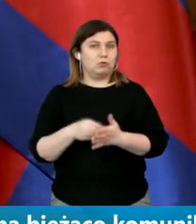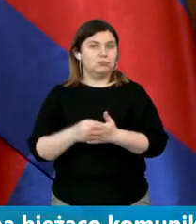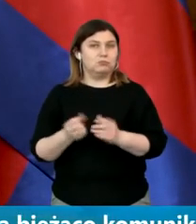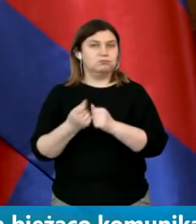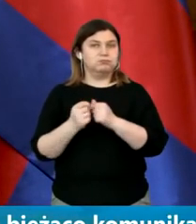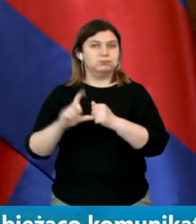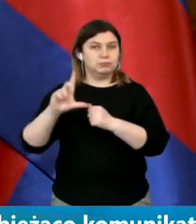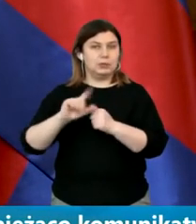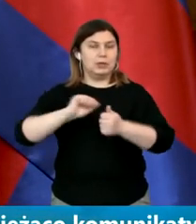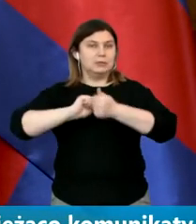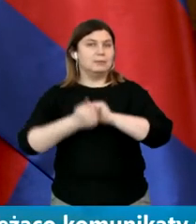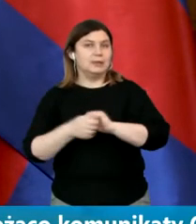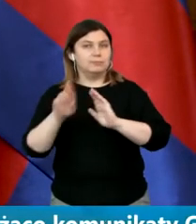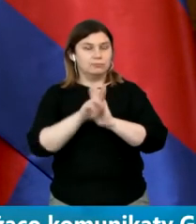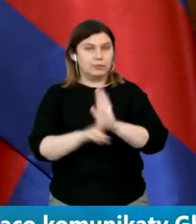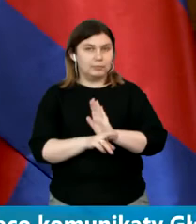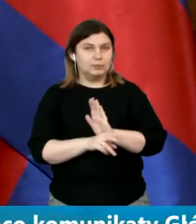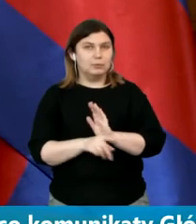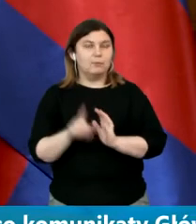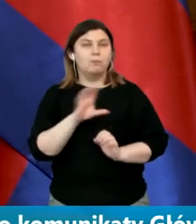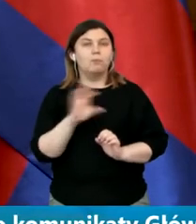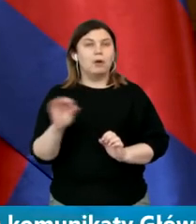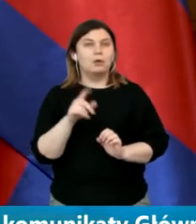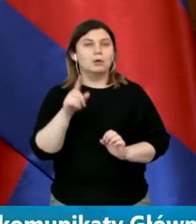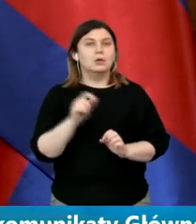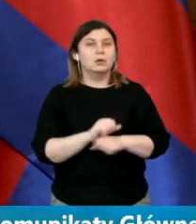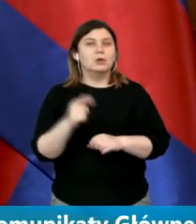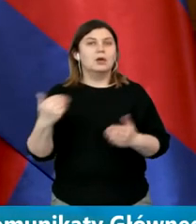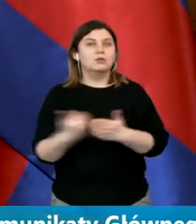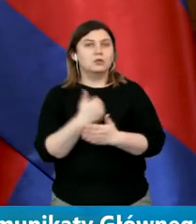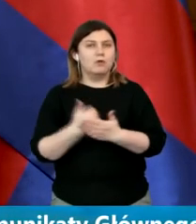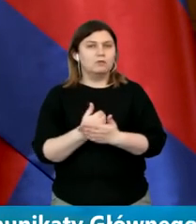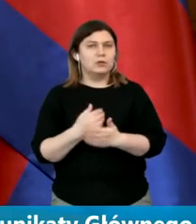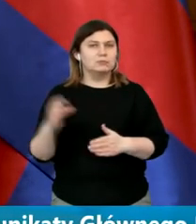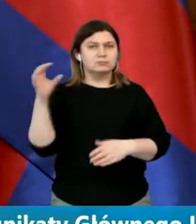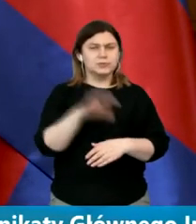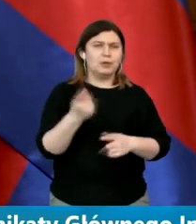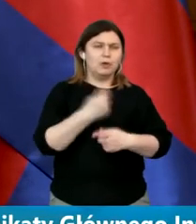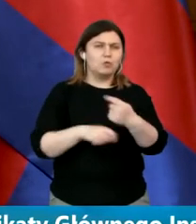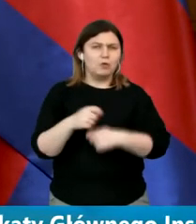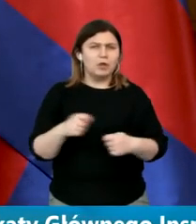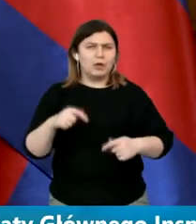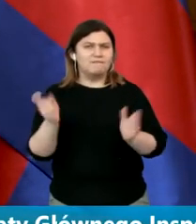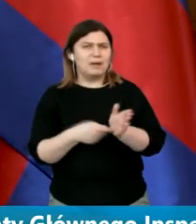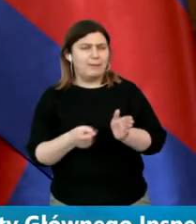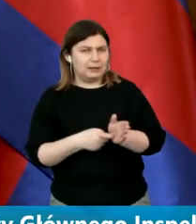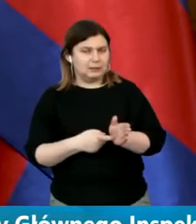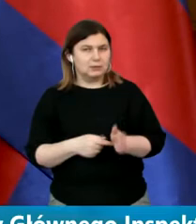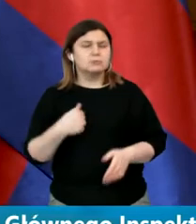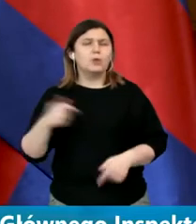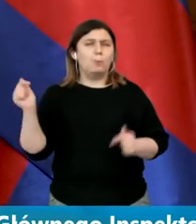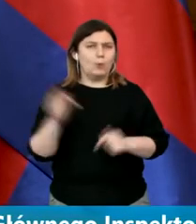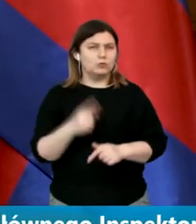także na skutek zmian przepisów, bo przypomnę, że od jakiegoś czasu wchodziły nowe frakcje, były nowe rozwiązania wymagane na nas, to musieliśmy się do